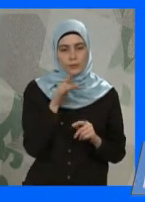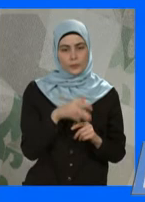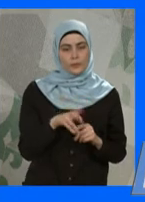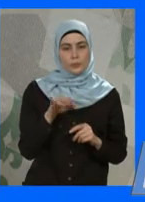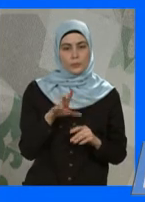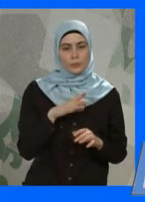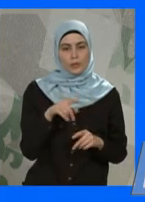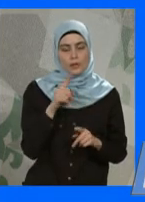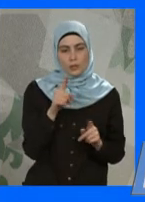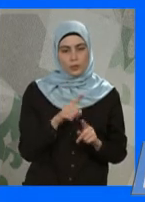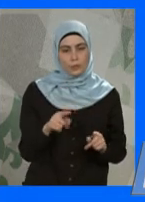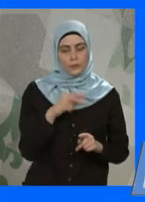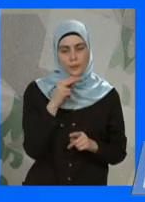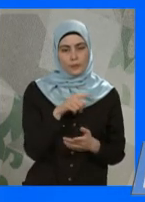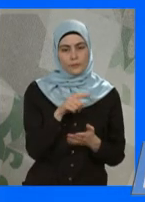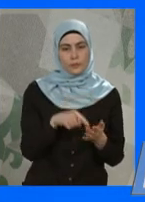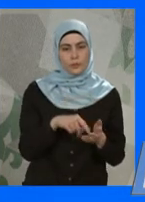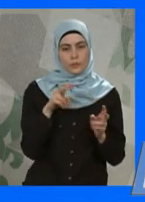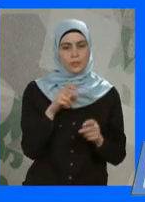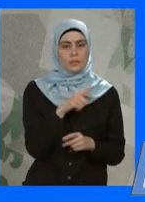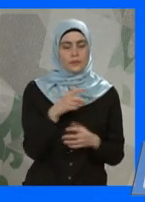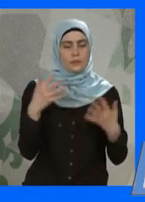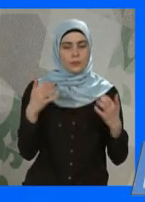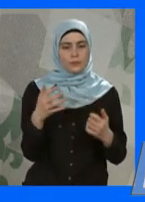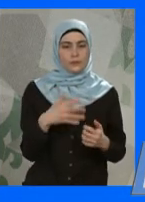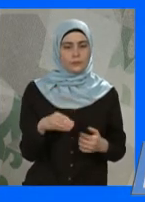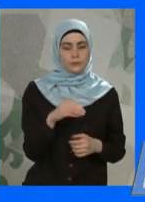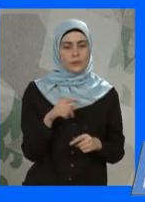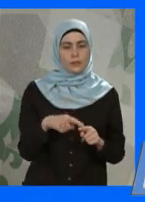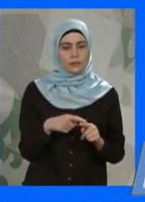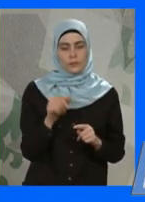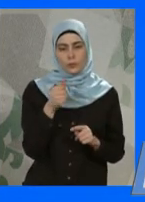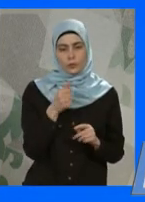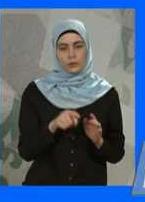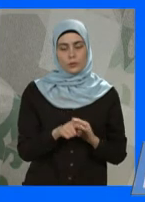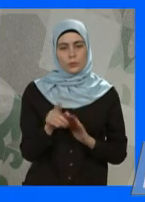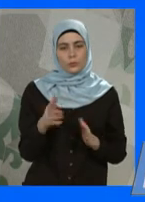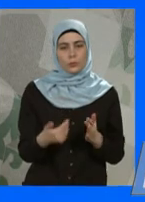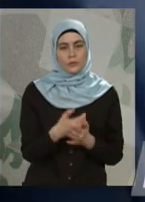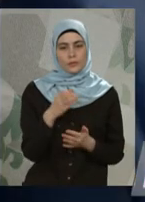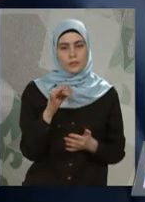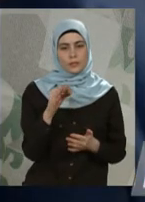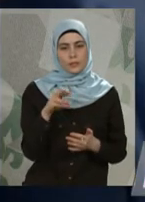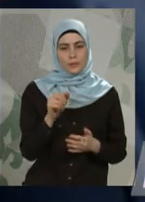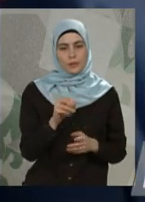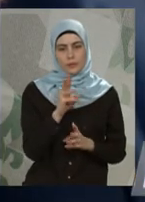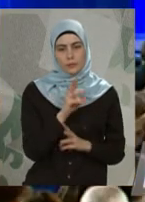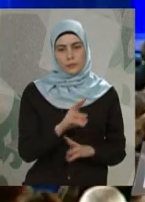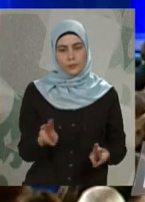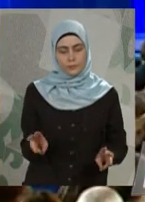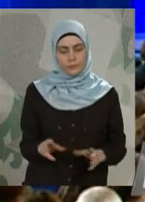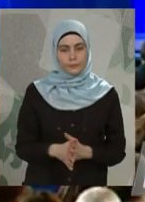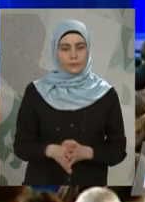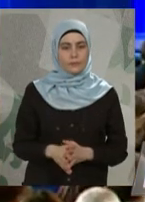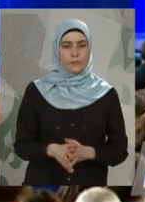уделил особое внимание вопросам здравоохранения. Так, с этого года будет внедряться новая система оплаты труда. Основанная